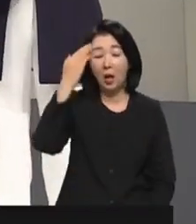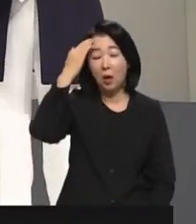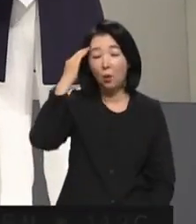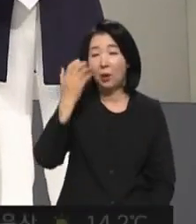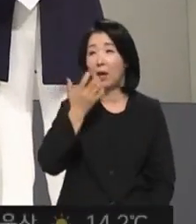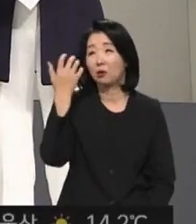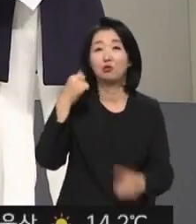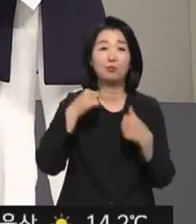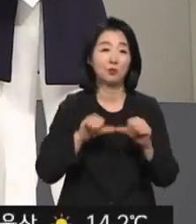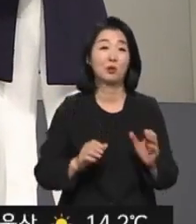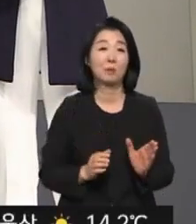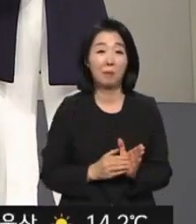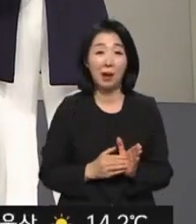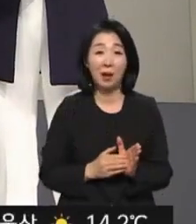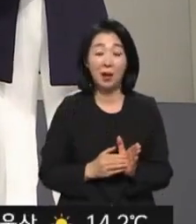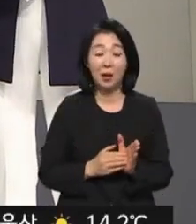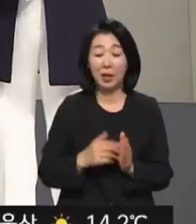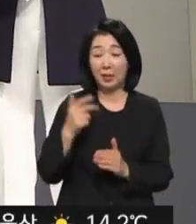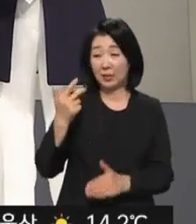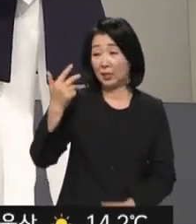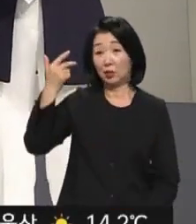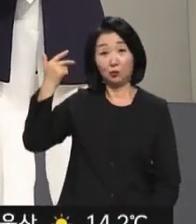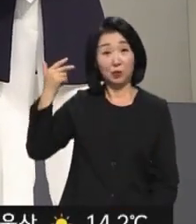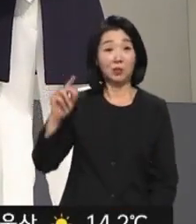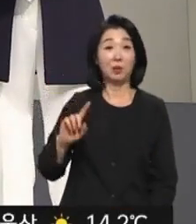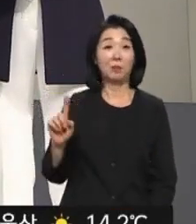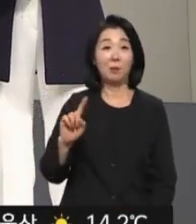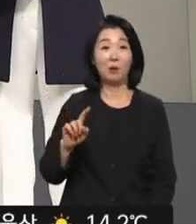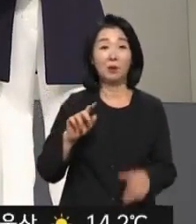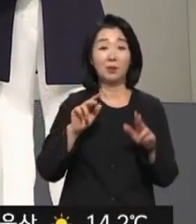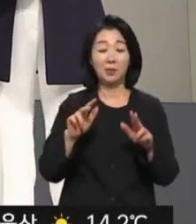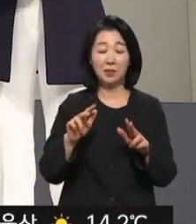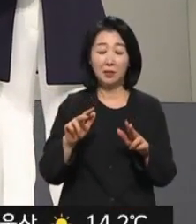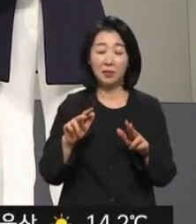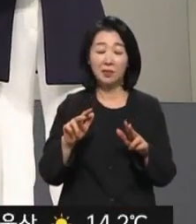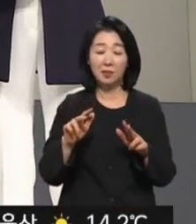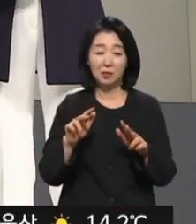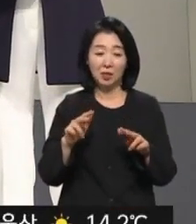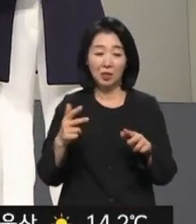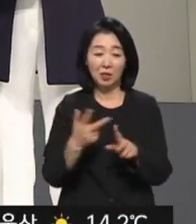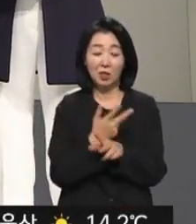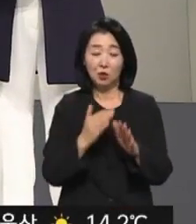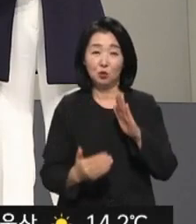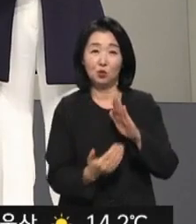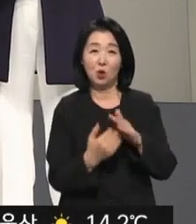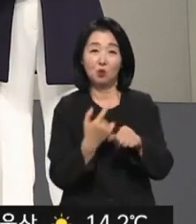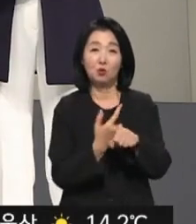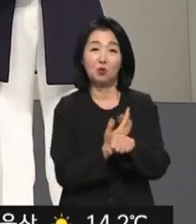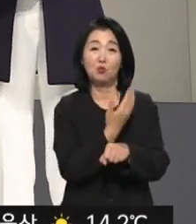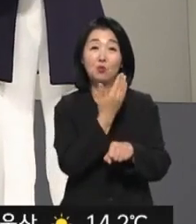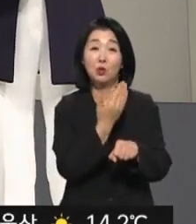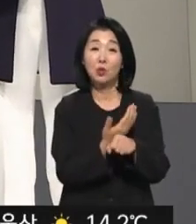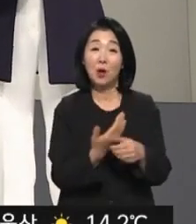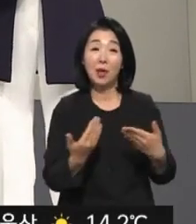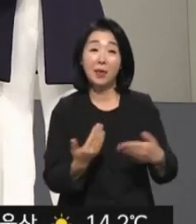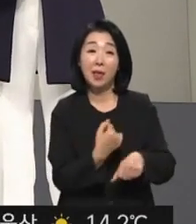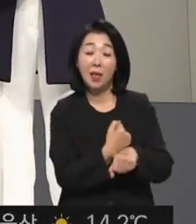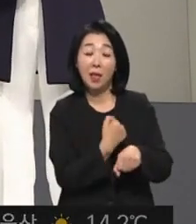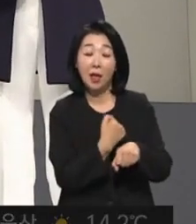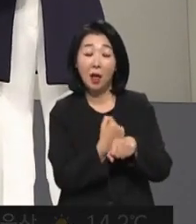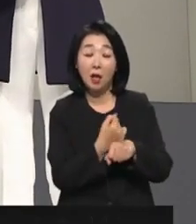드림으로 잡았습니다. 정확히 일주일 전이었습니다. 이제는 주 최대 69시간 근로제라고 공공연히 불리고